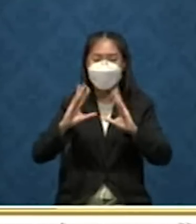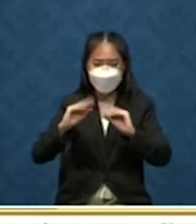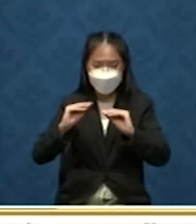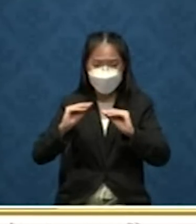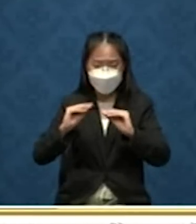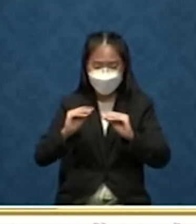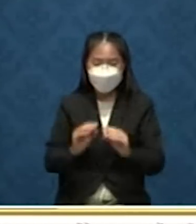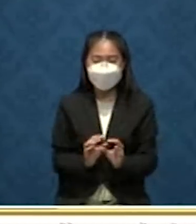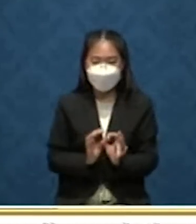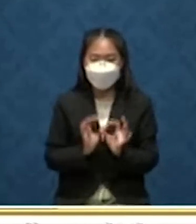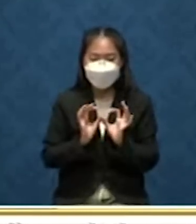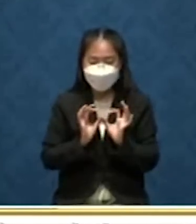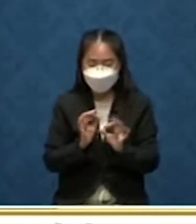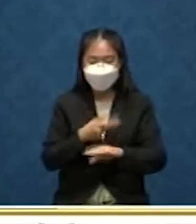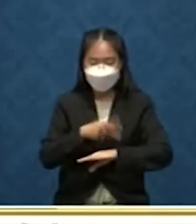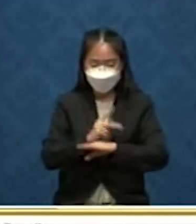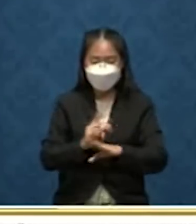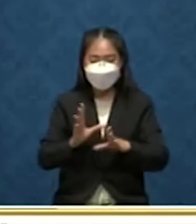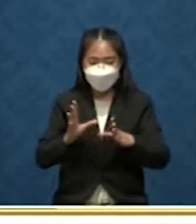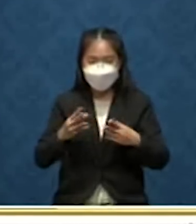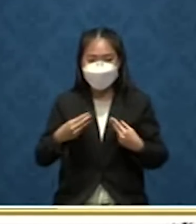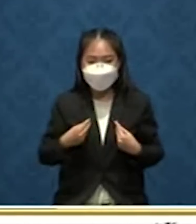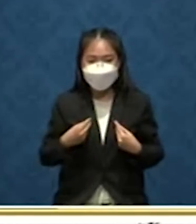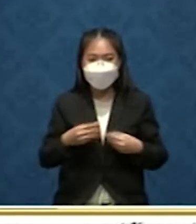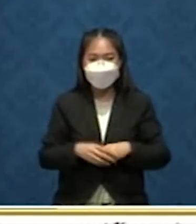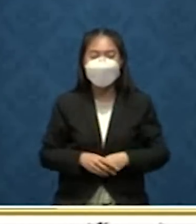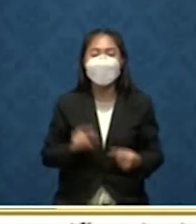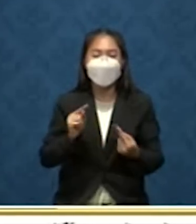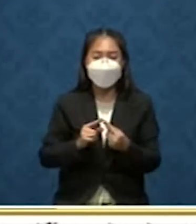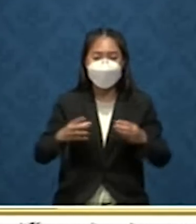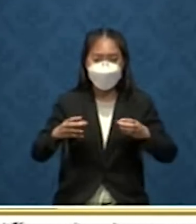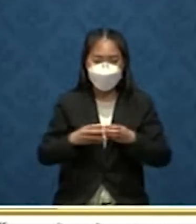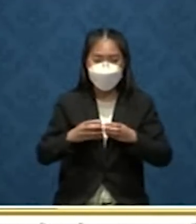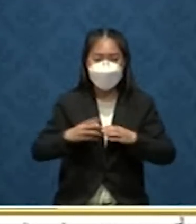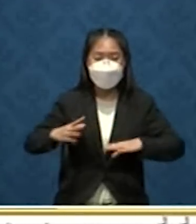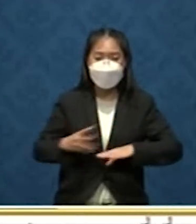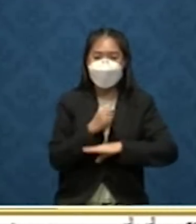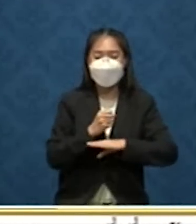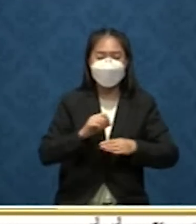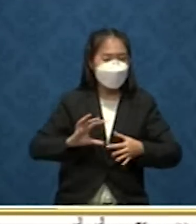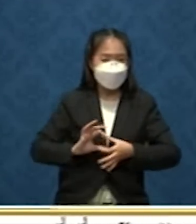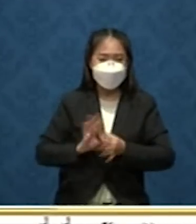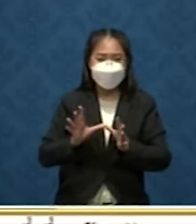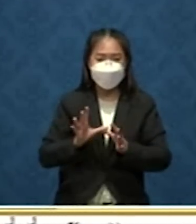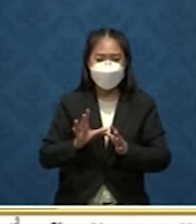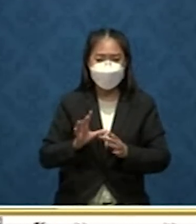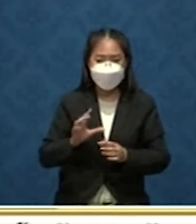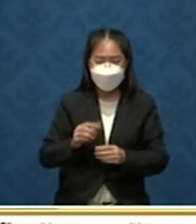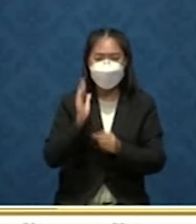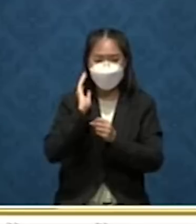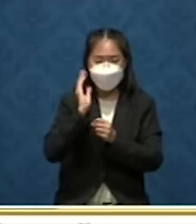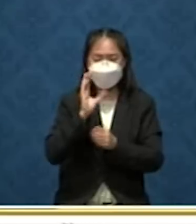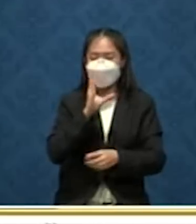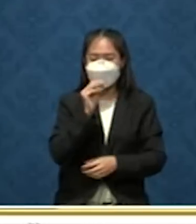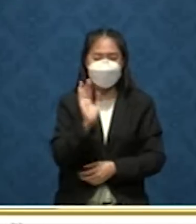าันน Raise your handไม่ได้เกียวข้องอะไรก็จะไปลากมาได้คร